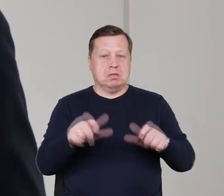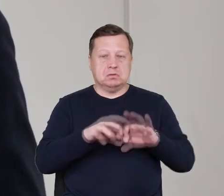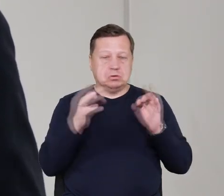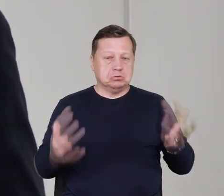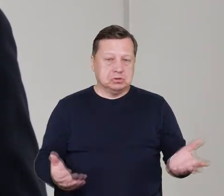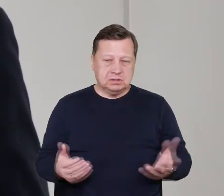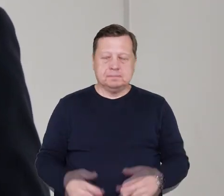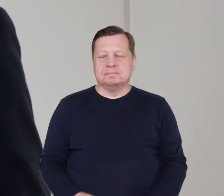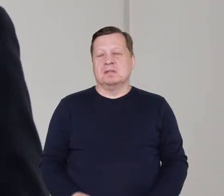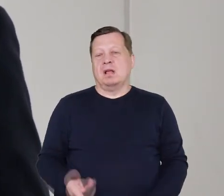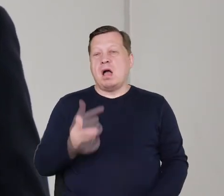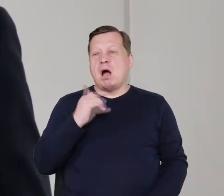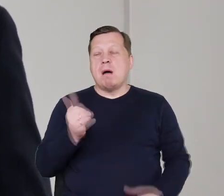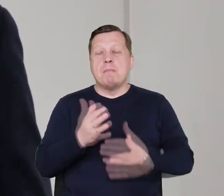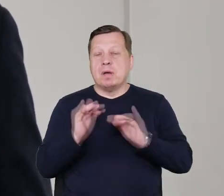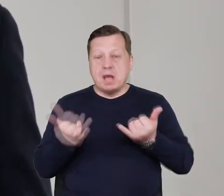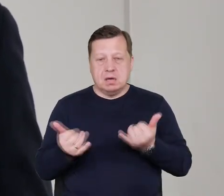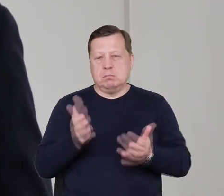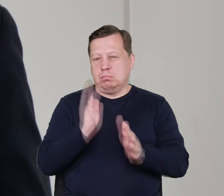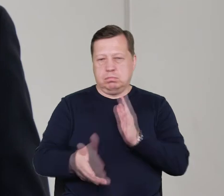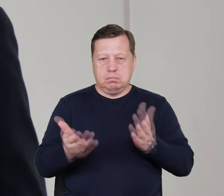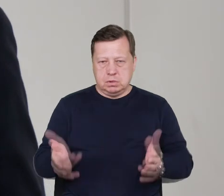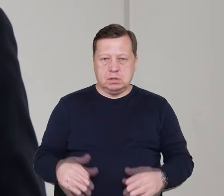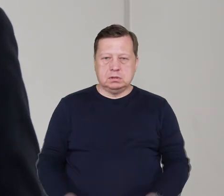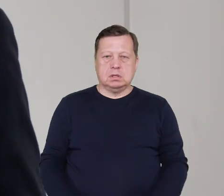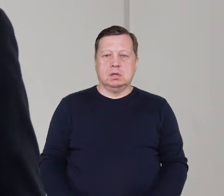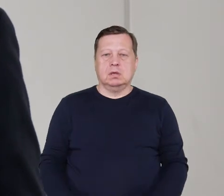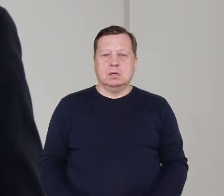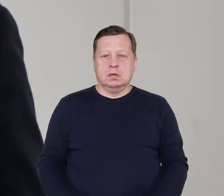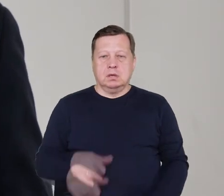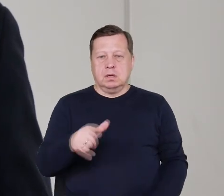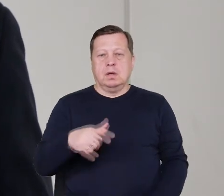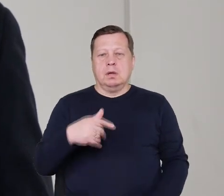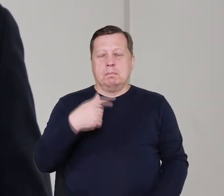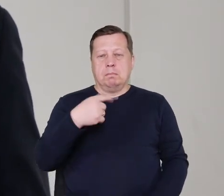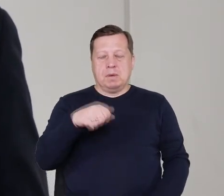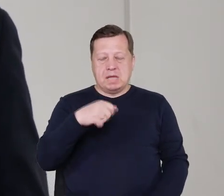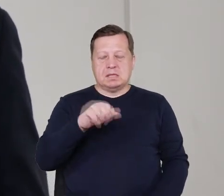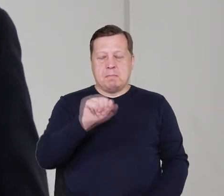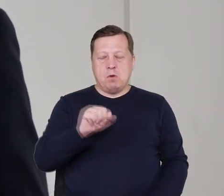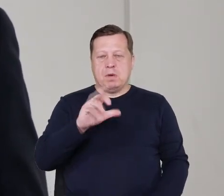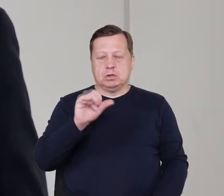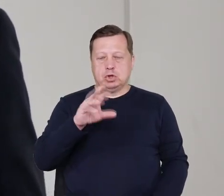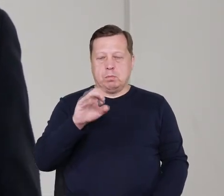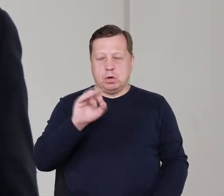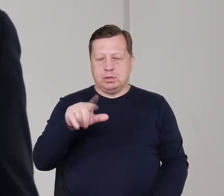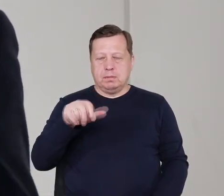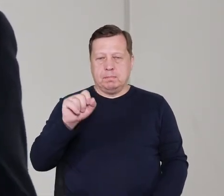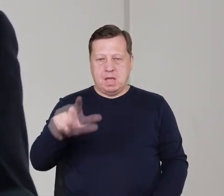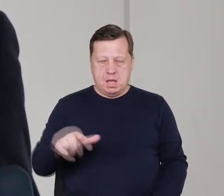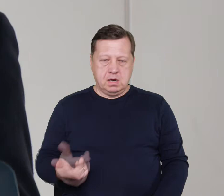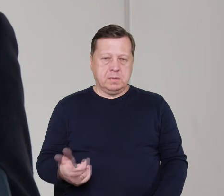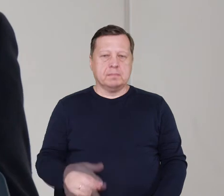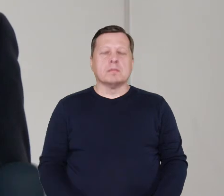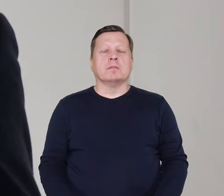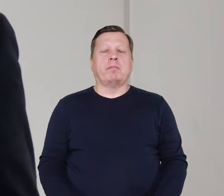bardzo prosto Jeżeli ktoś by chciał pomóc to ja podam swojego maila prezydent małpa sopot.pl bardzo prosty my mamy W tej chwili